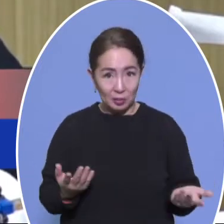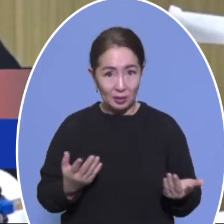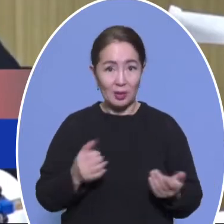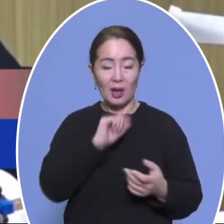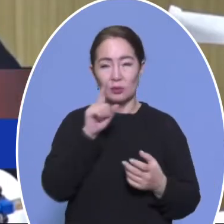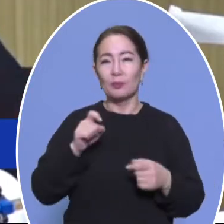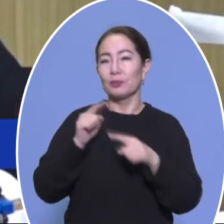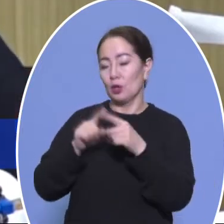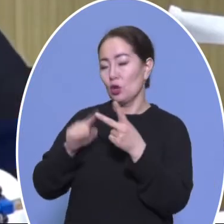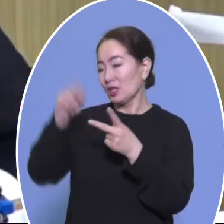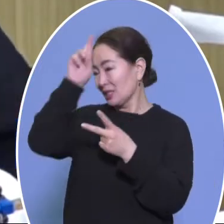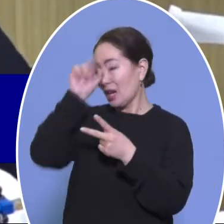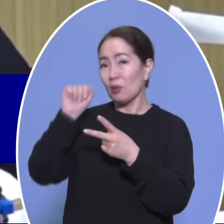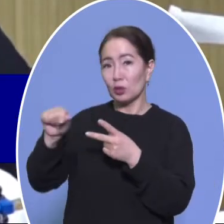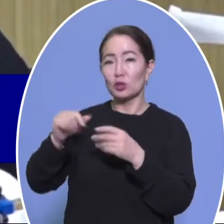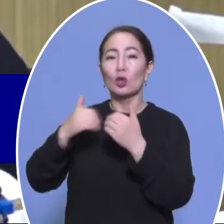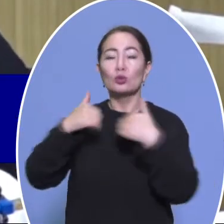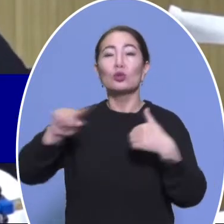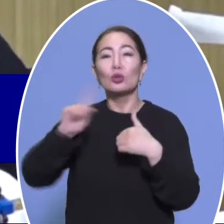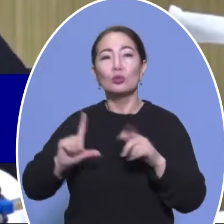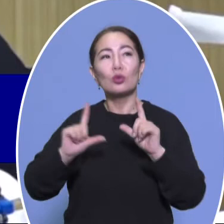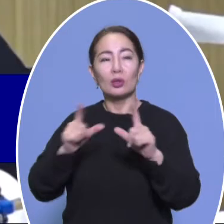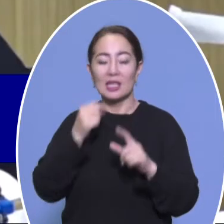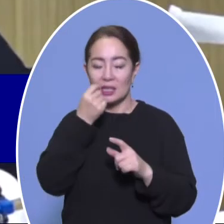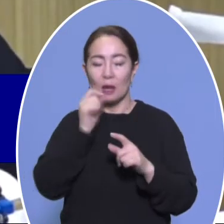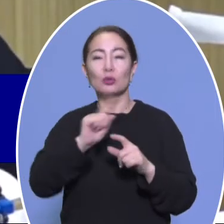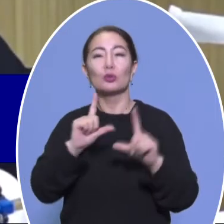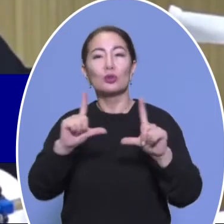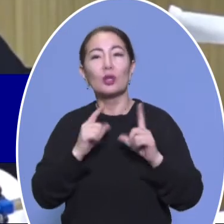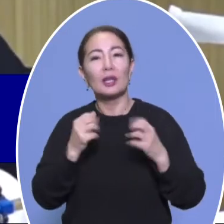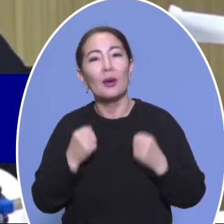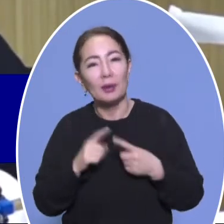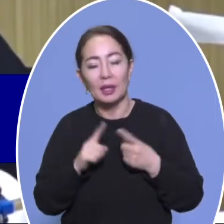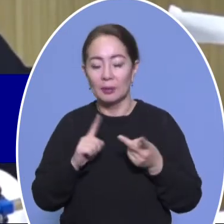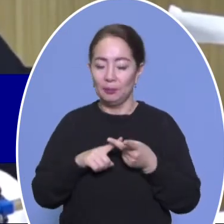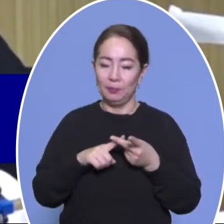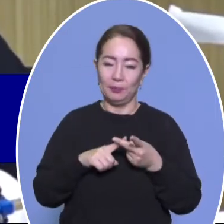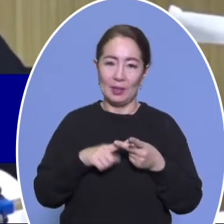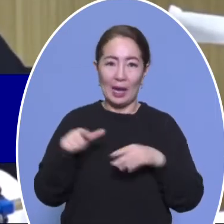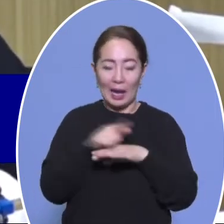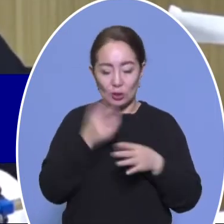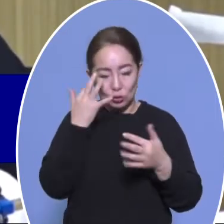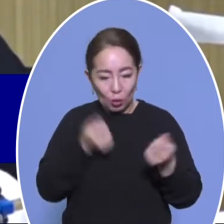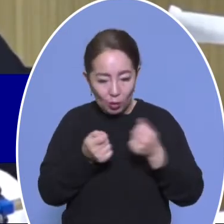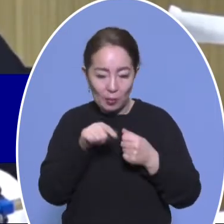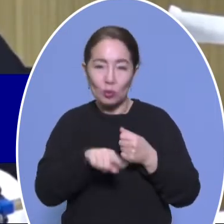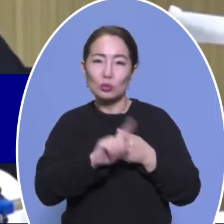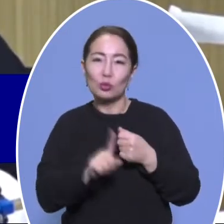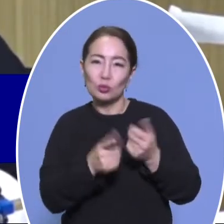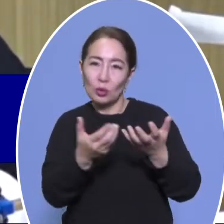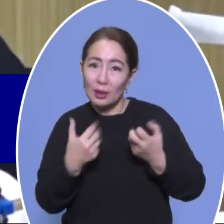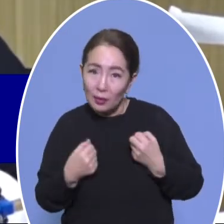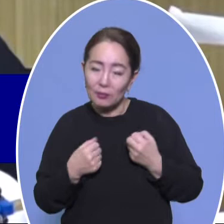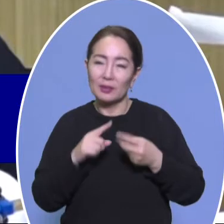За одоо яамдууд дээр байгаа энэ олон тусгай зөвшөөрлүүд самарны тусгай зөвшөөрөл тийм ээ одоо тэр газар зохион